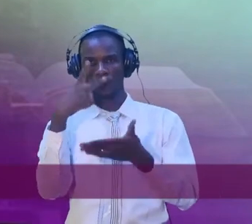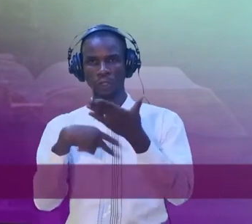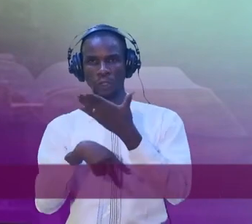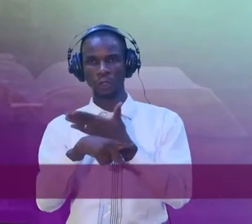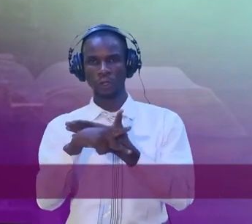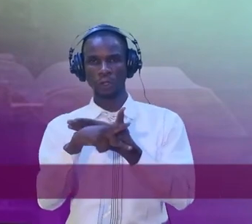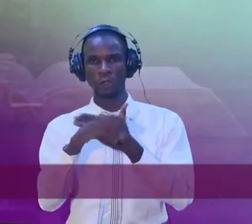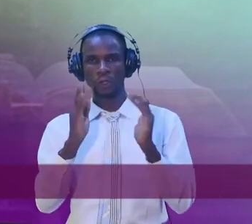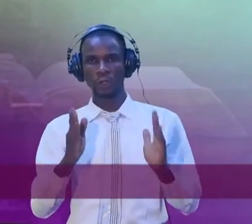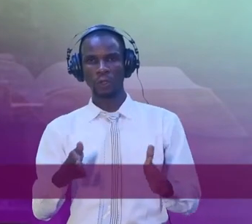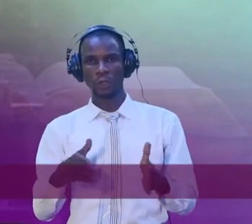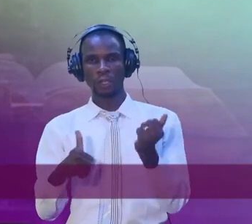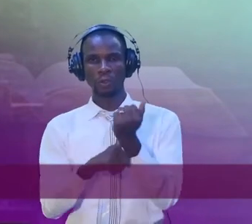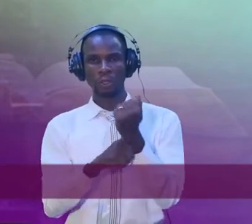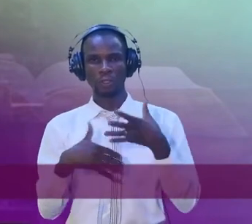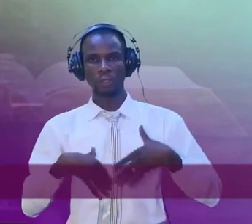10 milioni au 12 milioni,